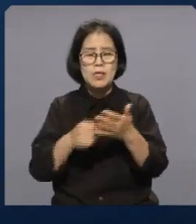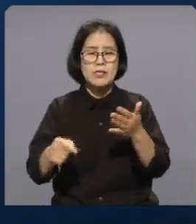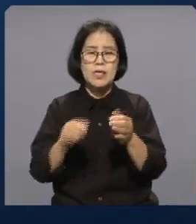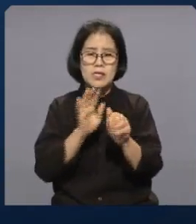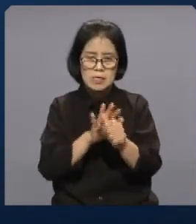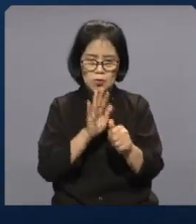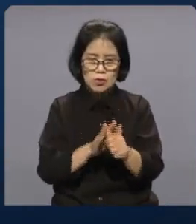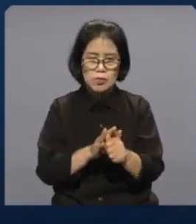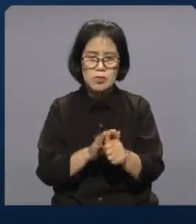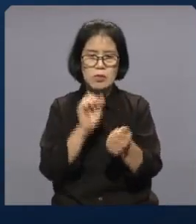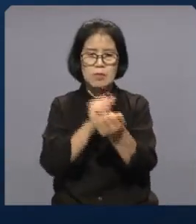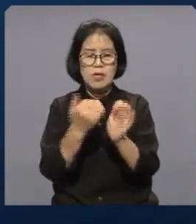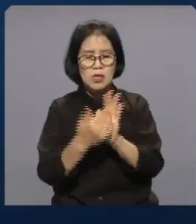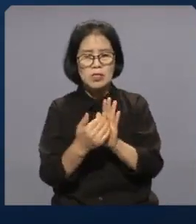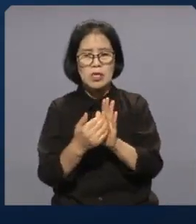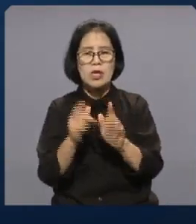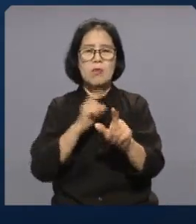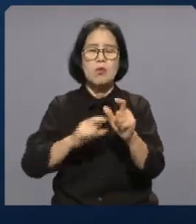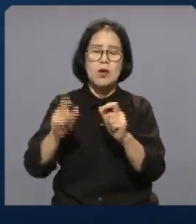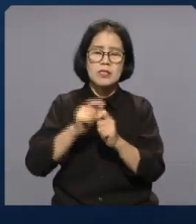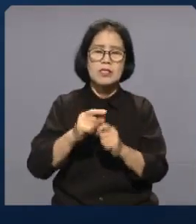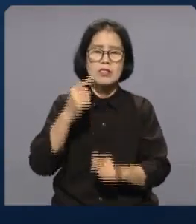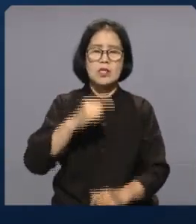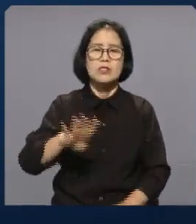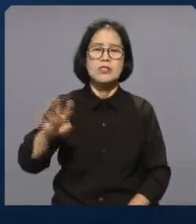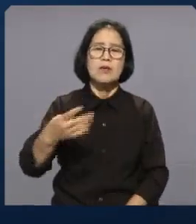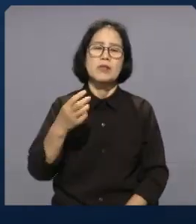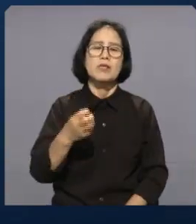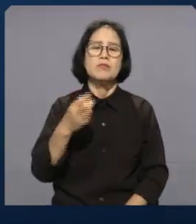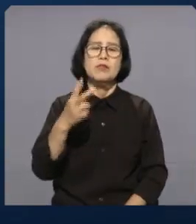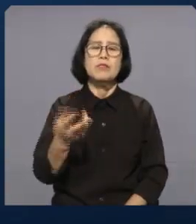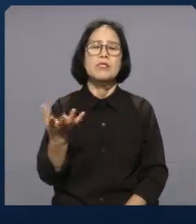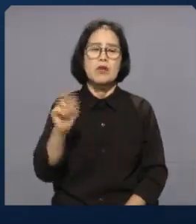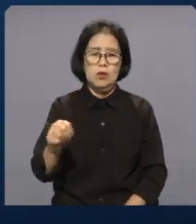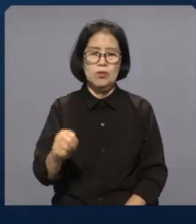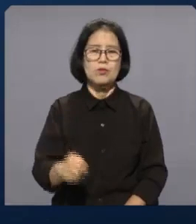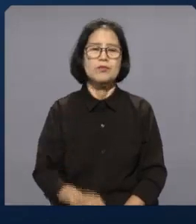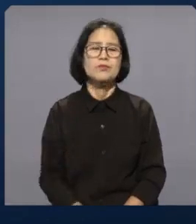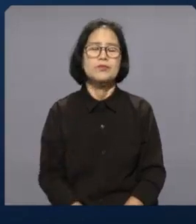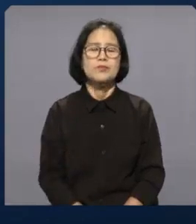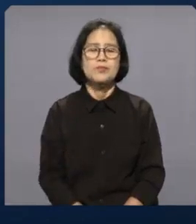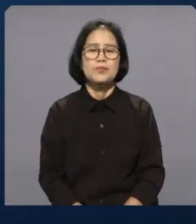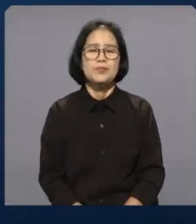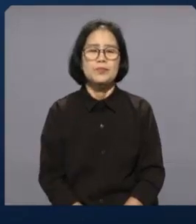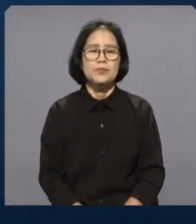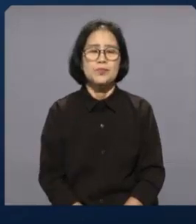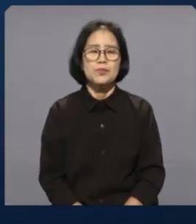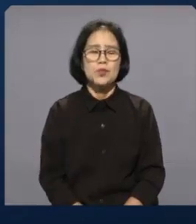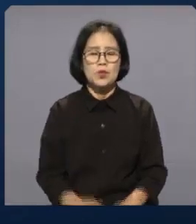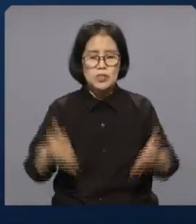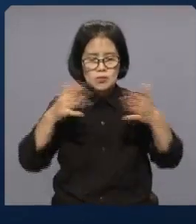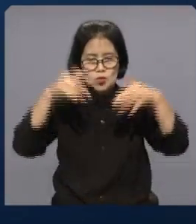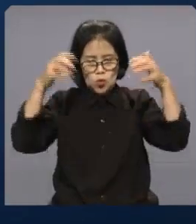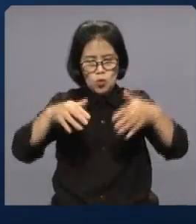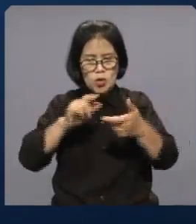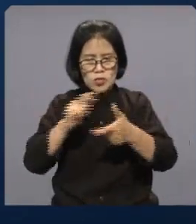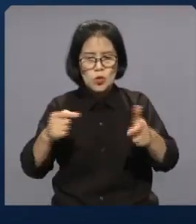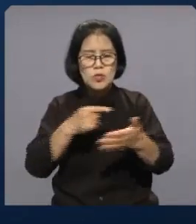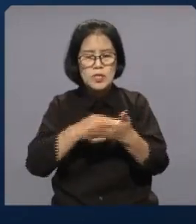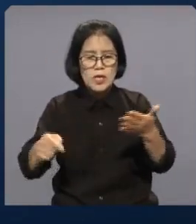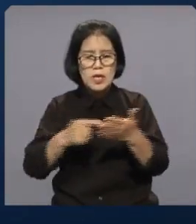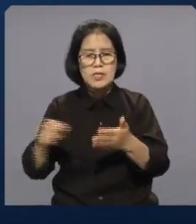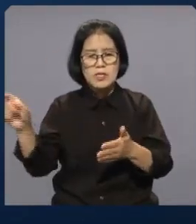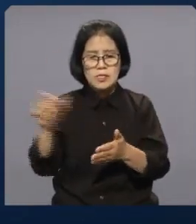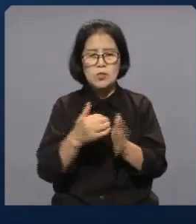지원과 방역체계 보강 등을 위해 1,432억 원이 투입됩니다. 집중호우 등 각종 재난에